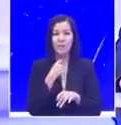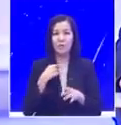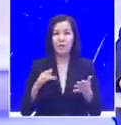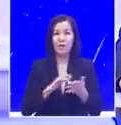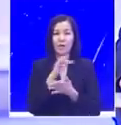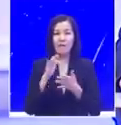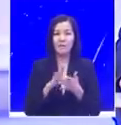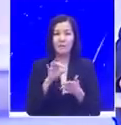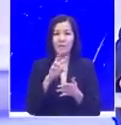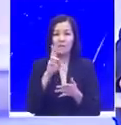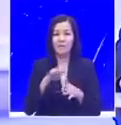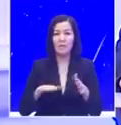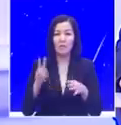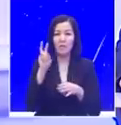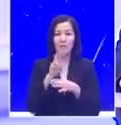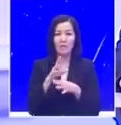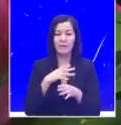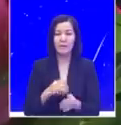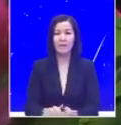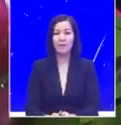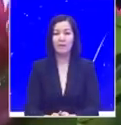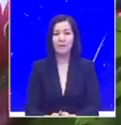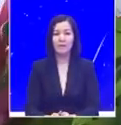мен Ескелді ауданына барды.